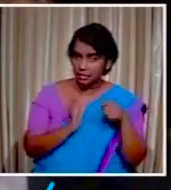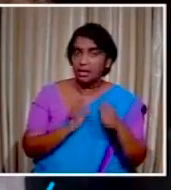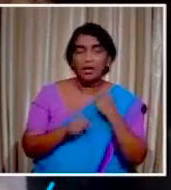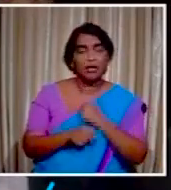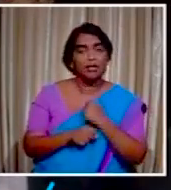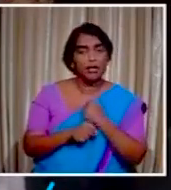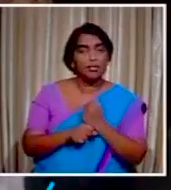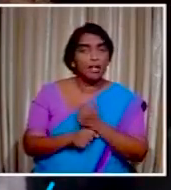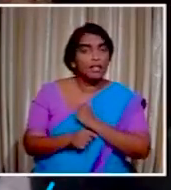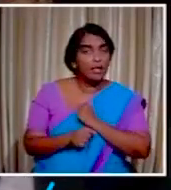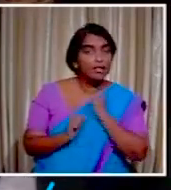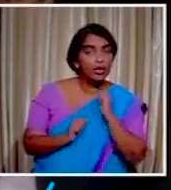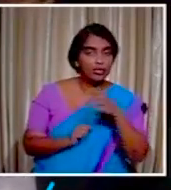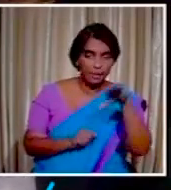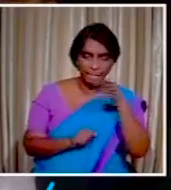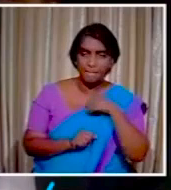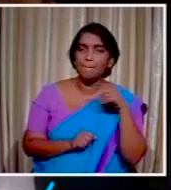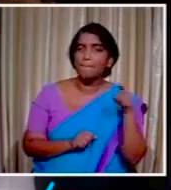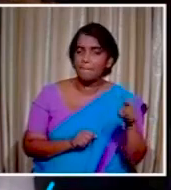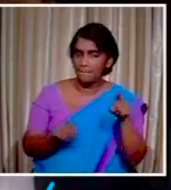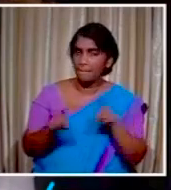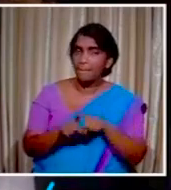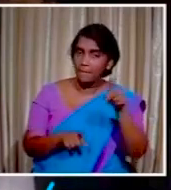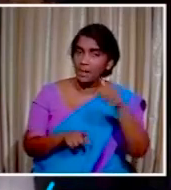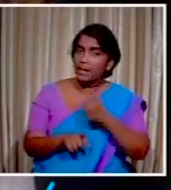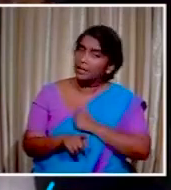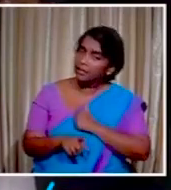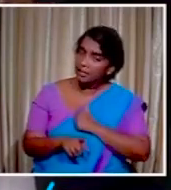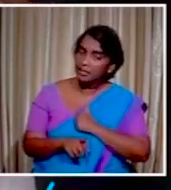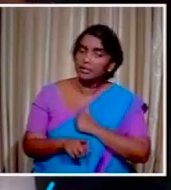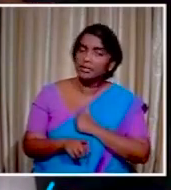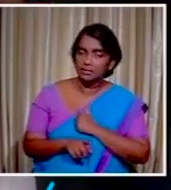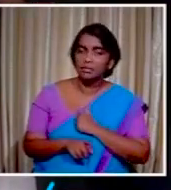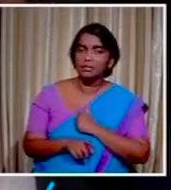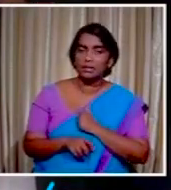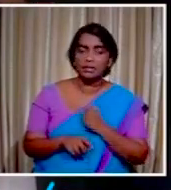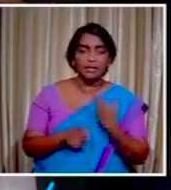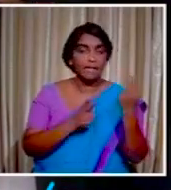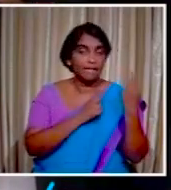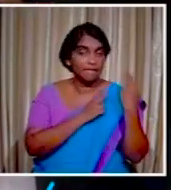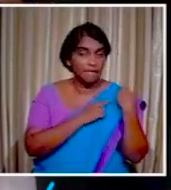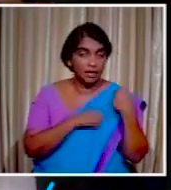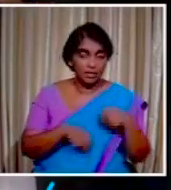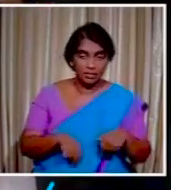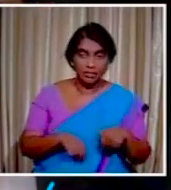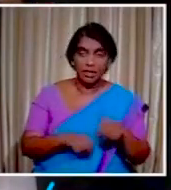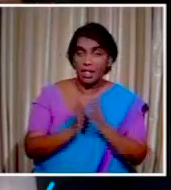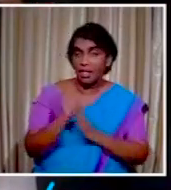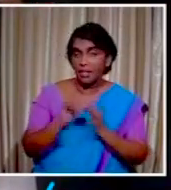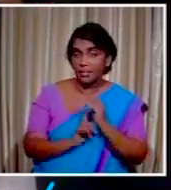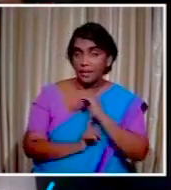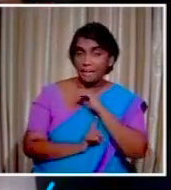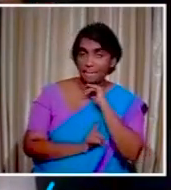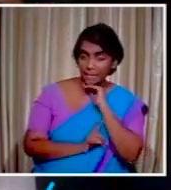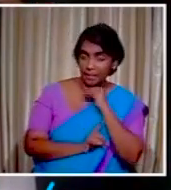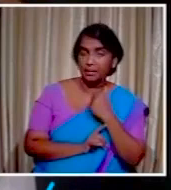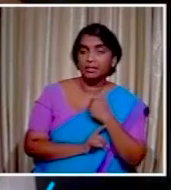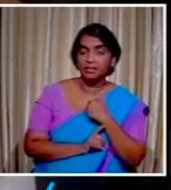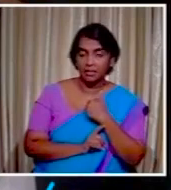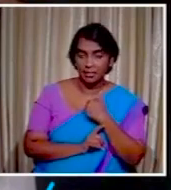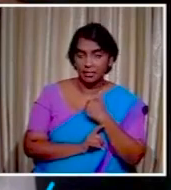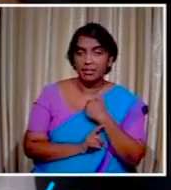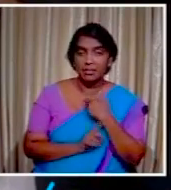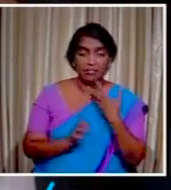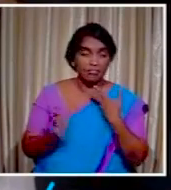ආණ්ඩුවේ කැමැත්ත කොහොමද කියන එක. ඒ නිසා ඔබතුමාලට කැමැත්ත තියෙනවා නම් ඒකට අපි මේ තනතුරු වලට කෑදර කමින් මේක